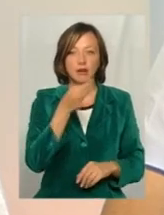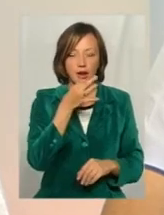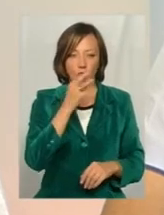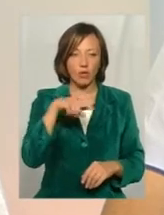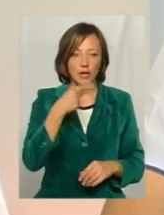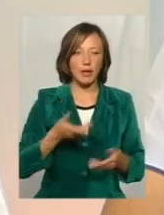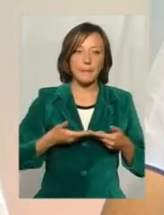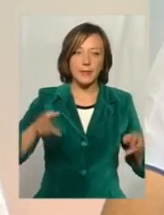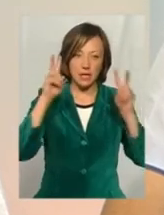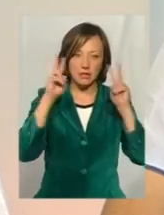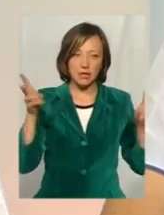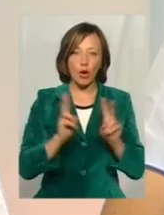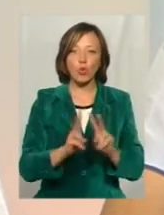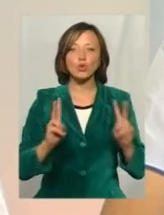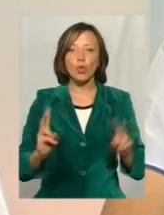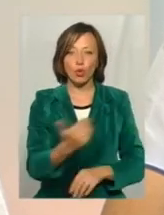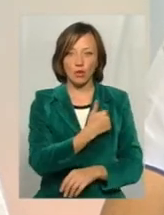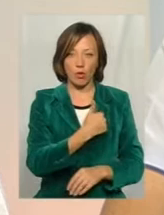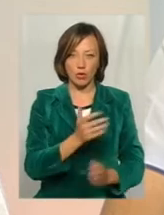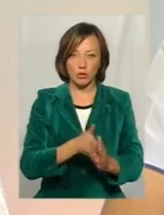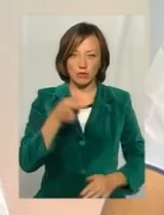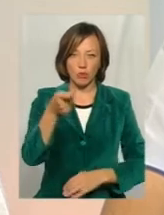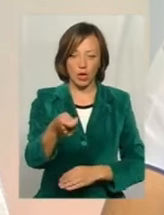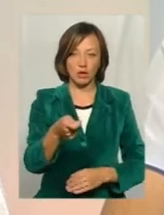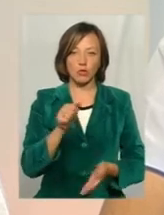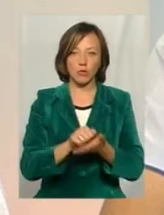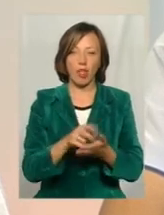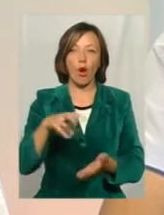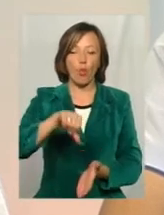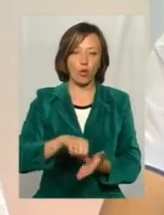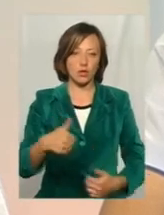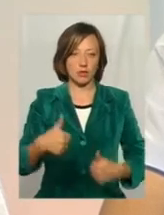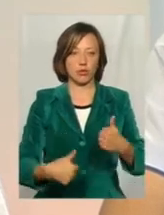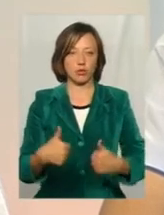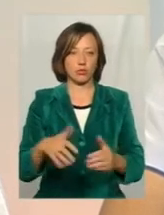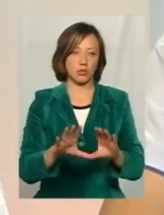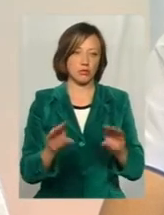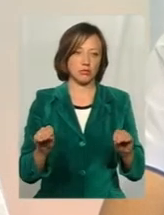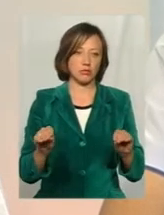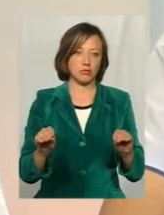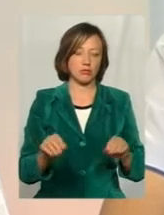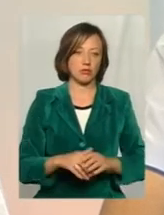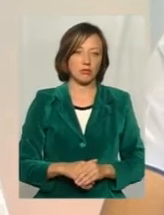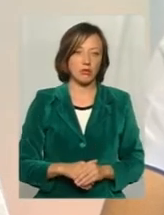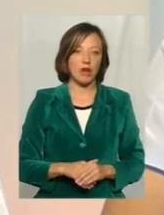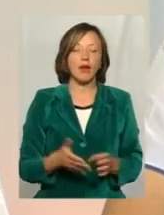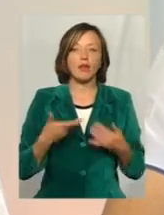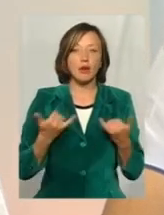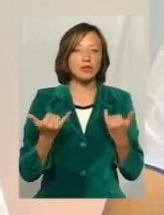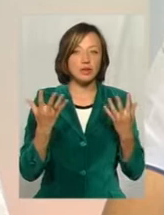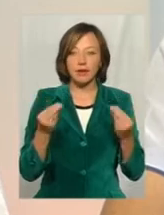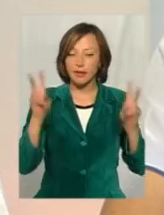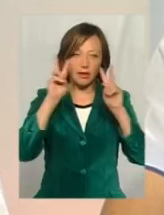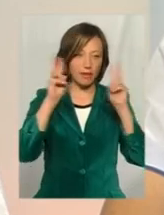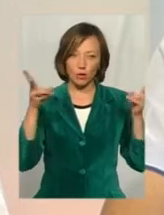не знаємо, хто ще буде з претендентів, хто подасться на участь в даному конкурсі. Нам це на сьогоднішній